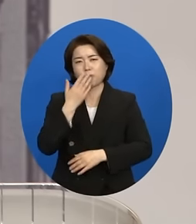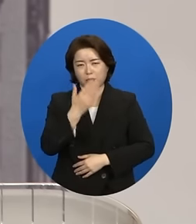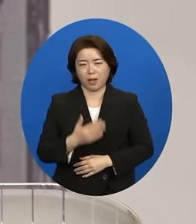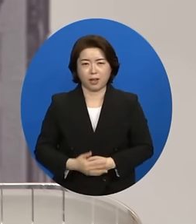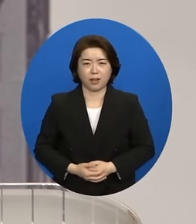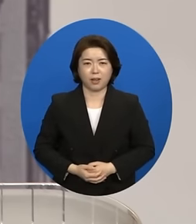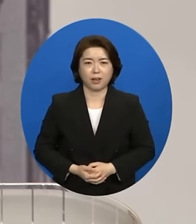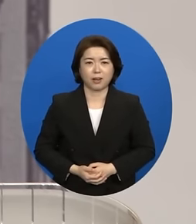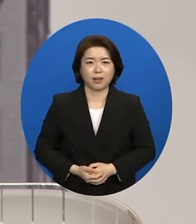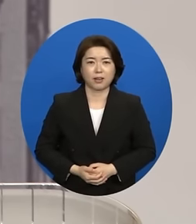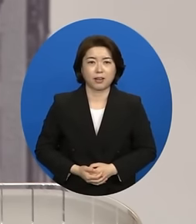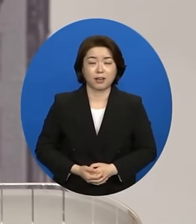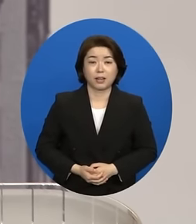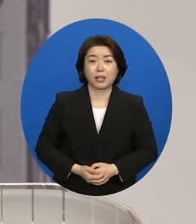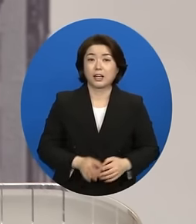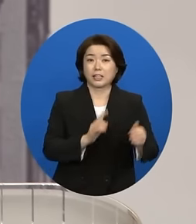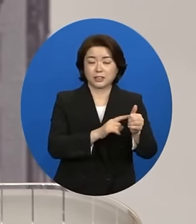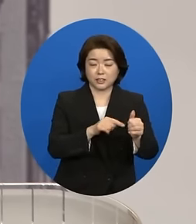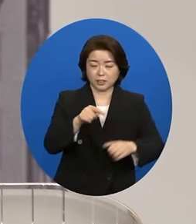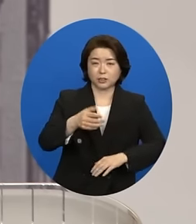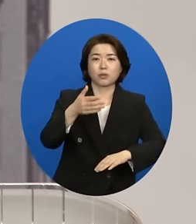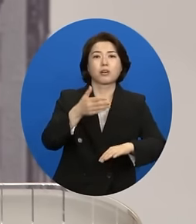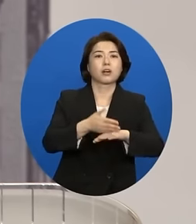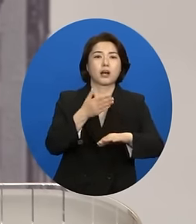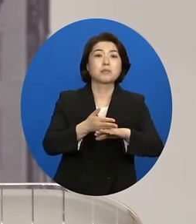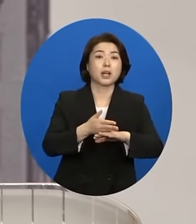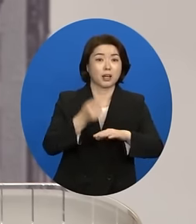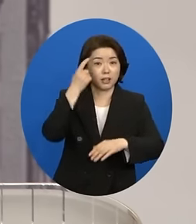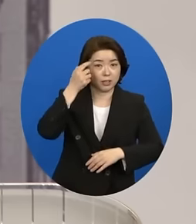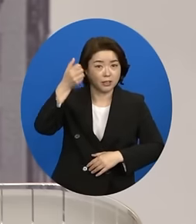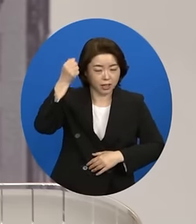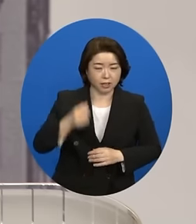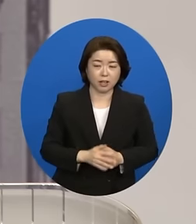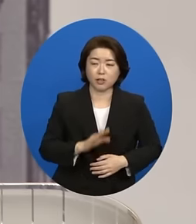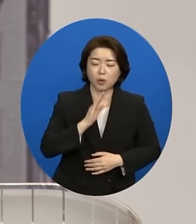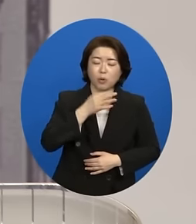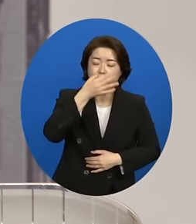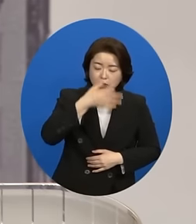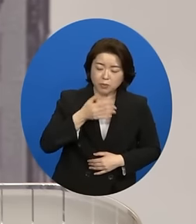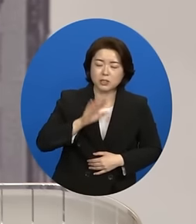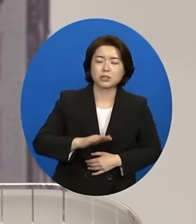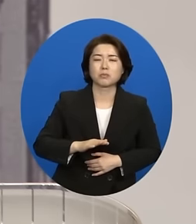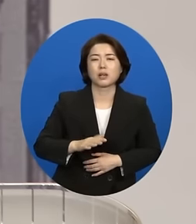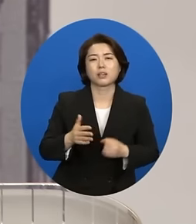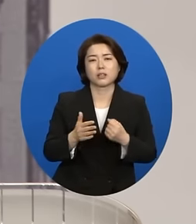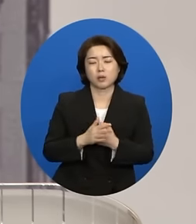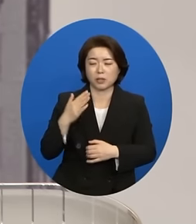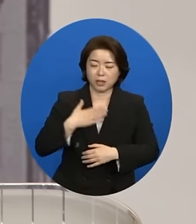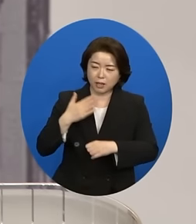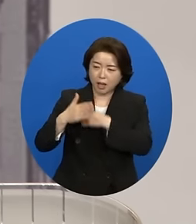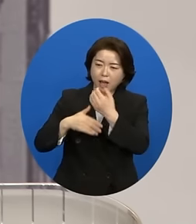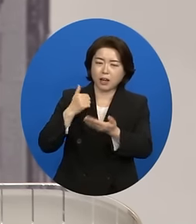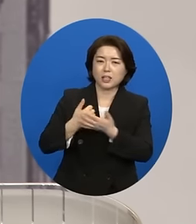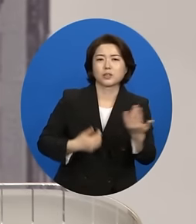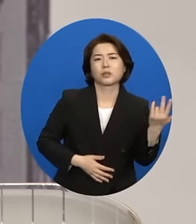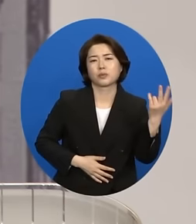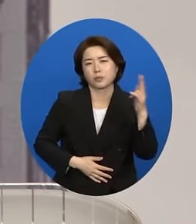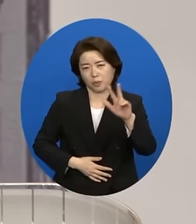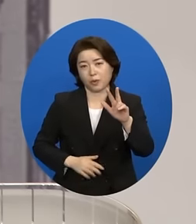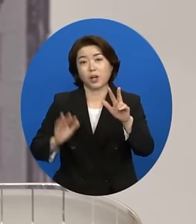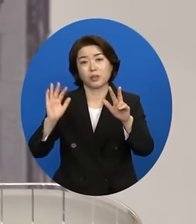것. 그가 그것을 감사하더래요. 너무 힘들지만 그래서 제가 하나님께